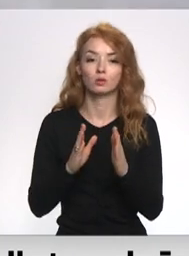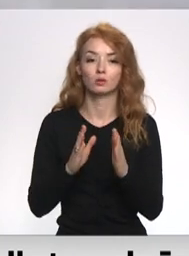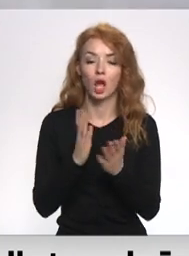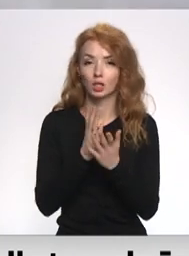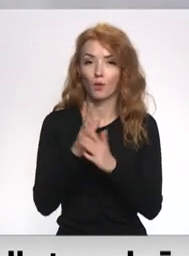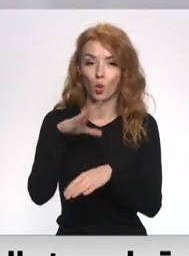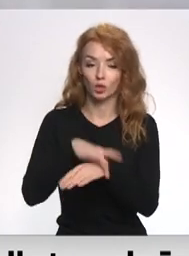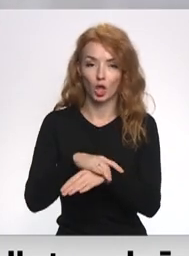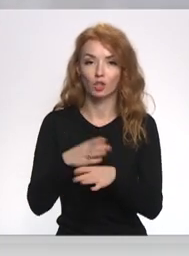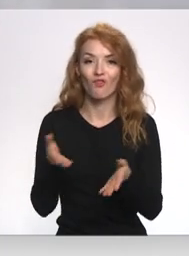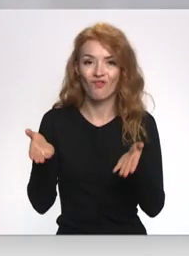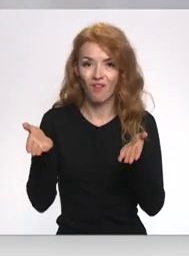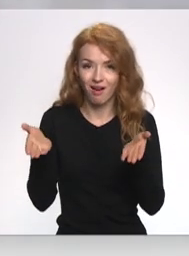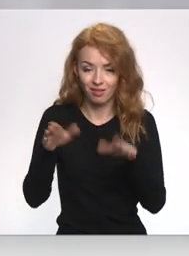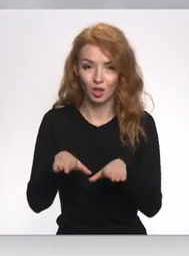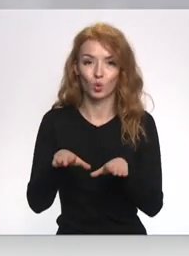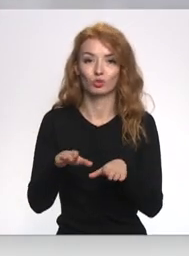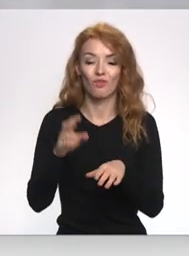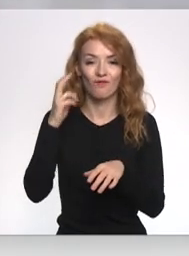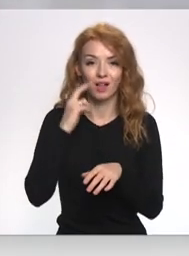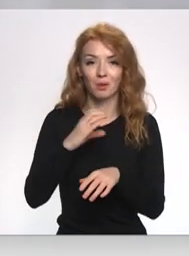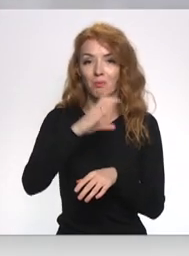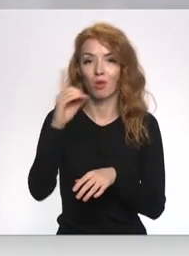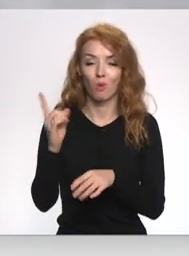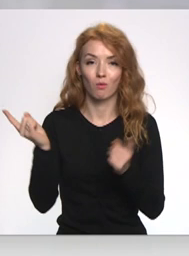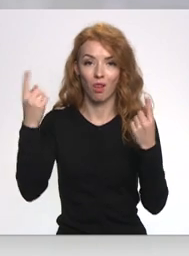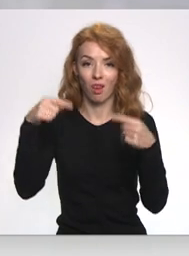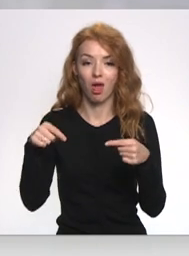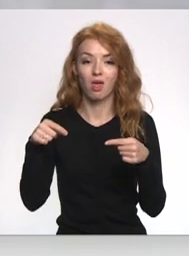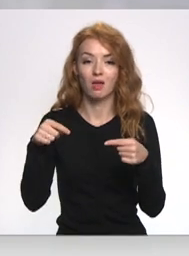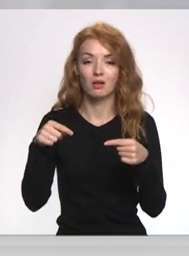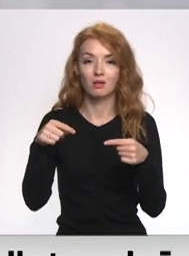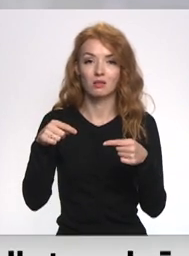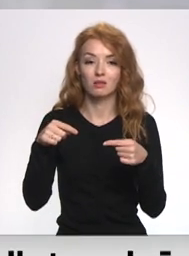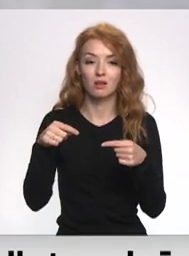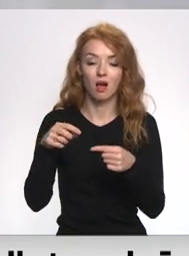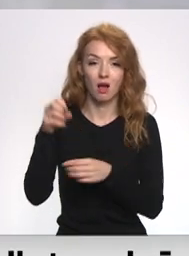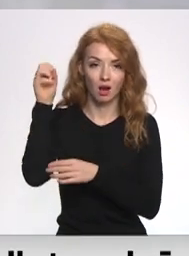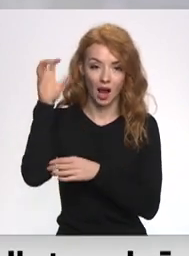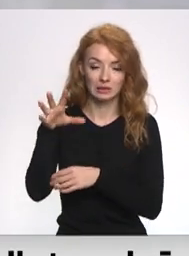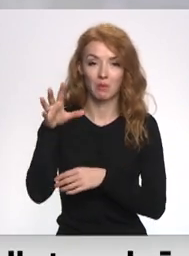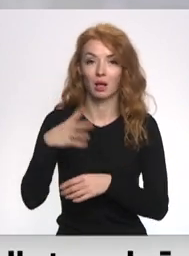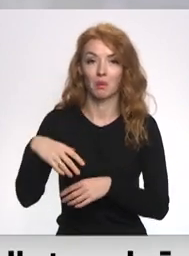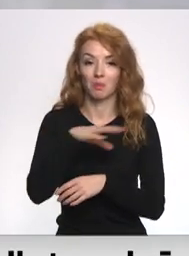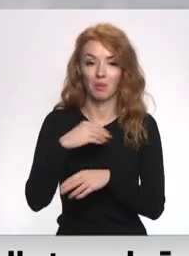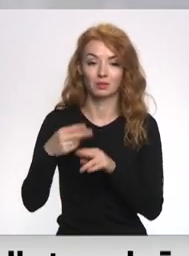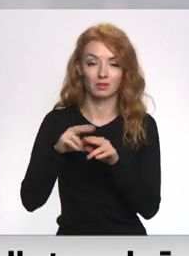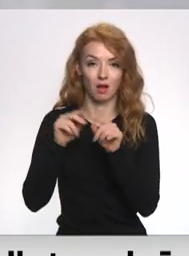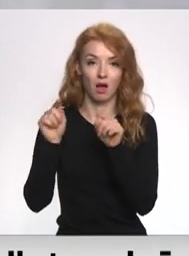ir vēl vecie padomu laika klasēs gaismekļi. Mēs visi tādus,